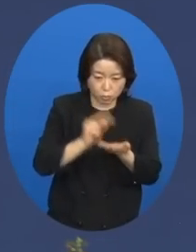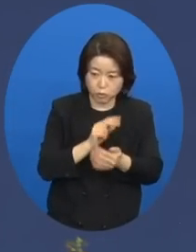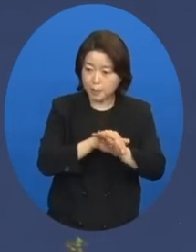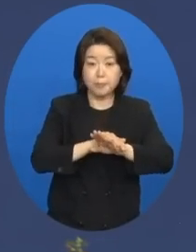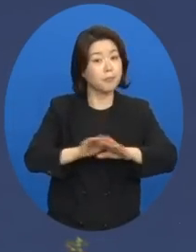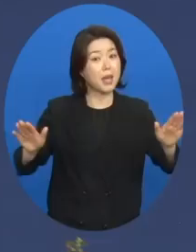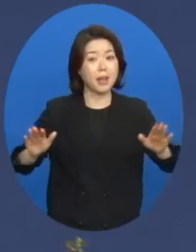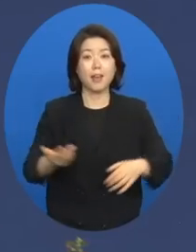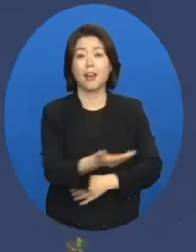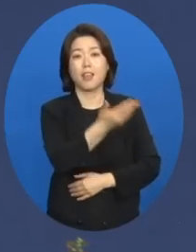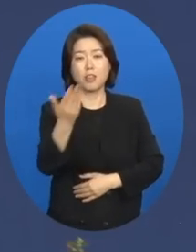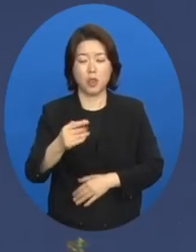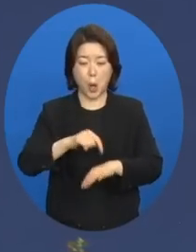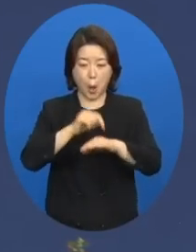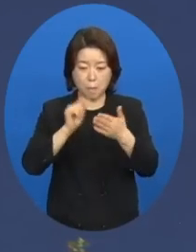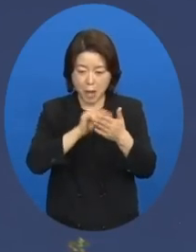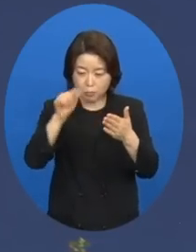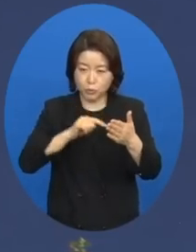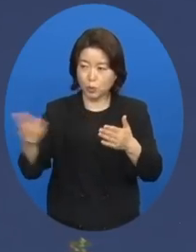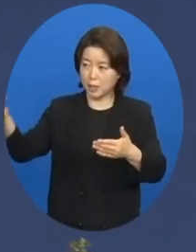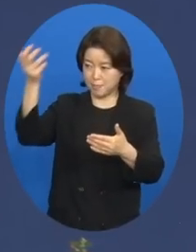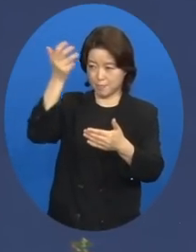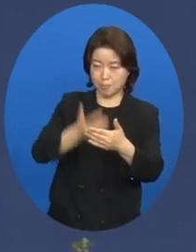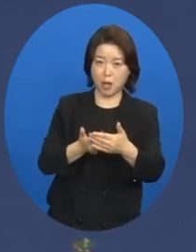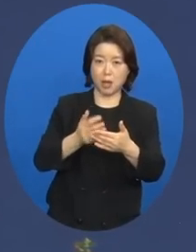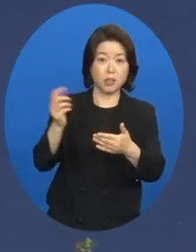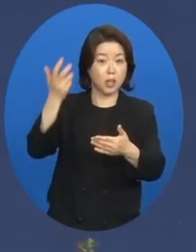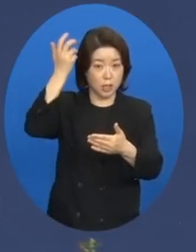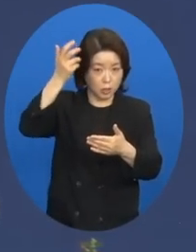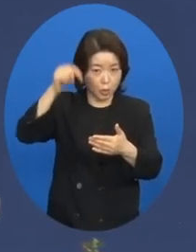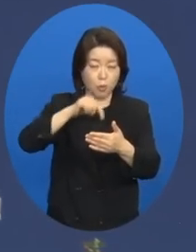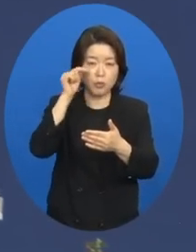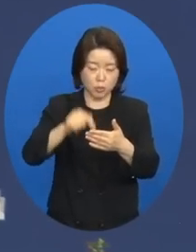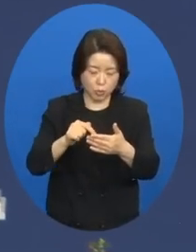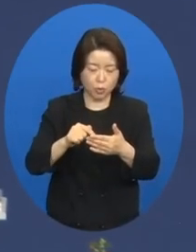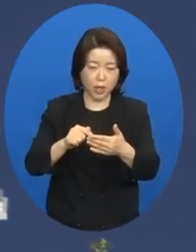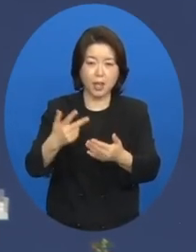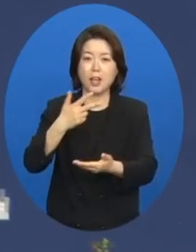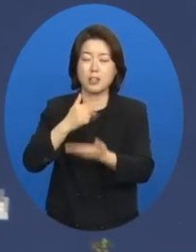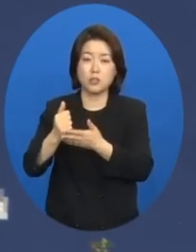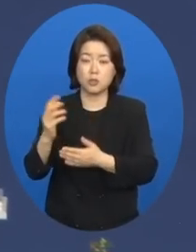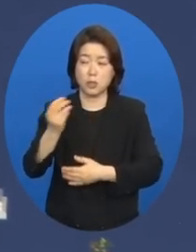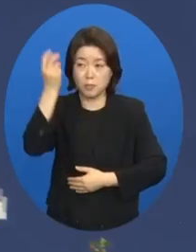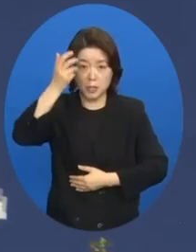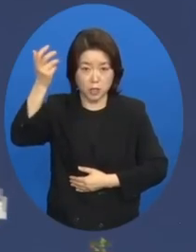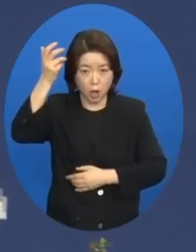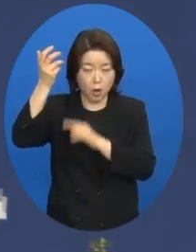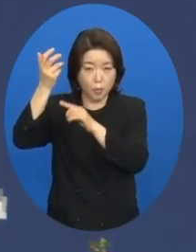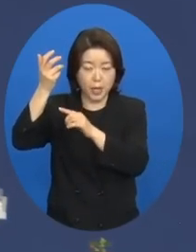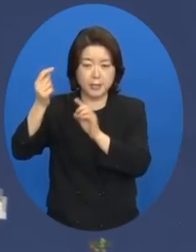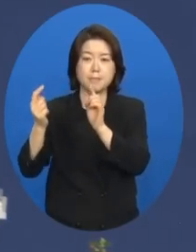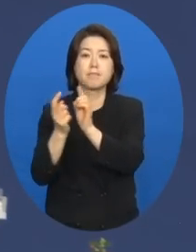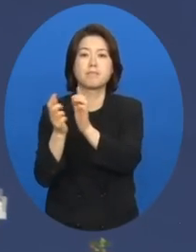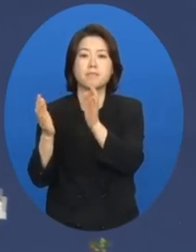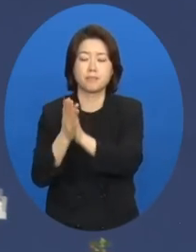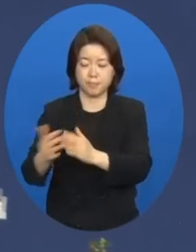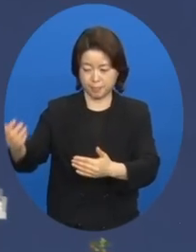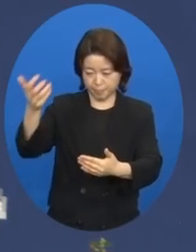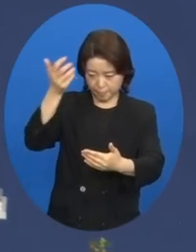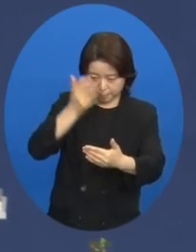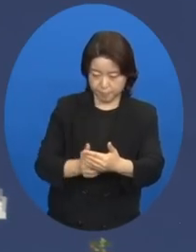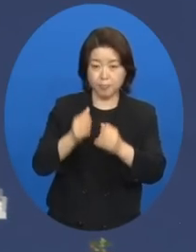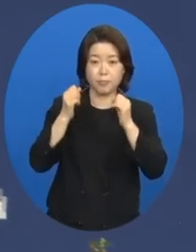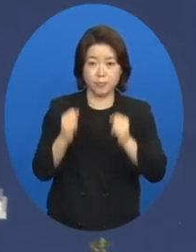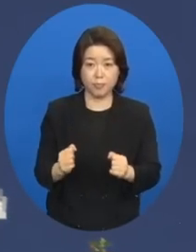해결된 너희의 심령 속에 너희의 영혼이 영혼 속에 주님이 성령이 친히 내주하여